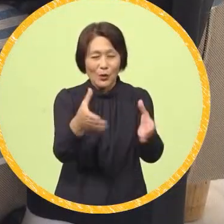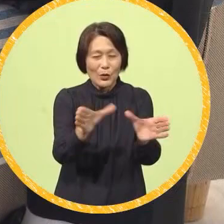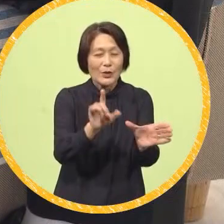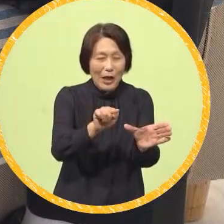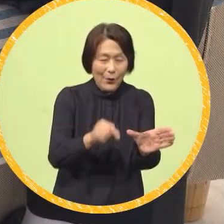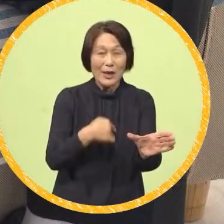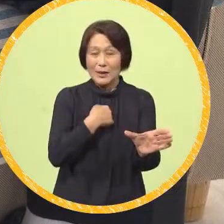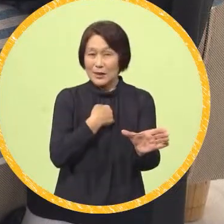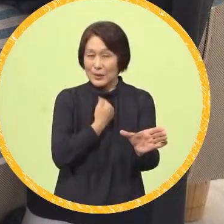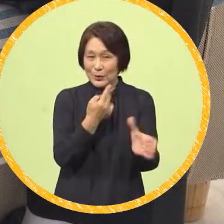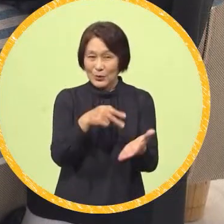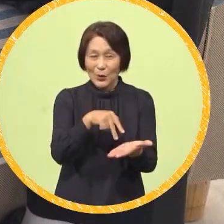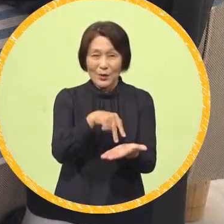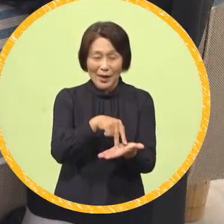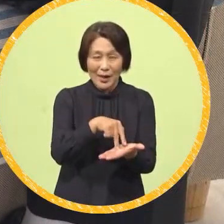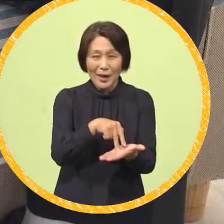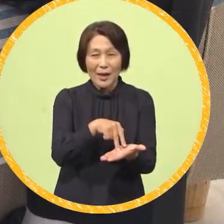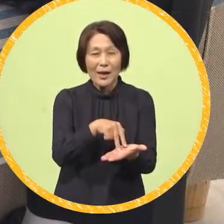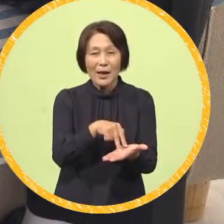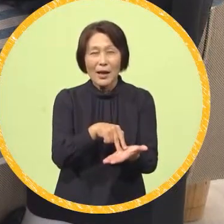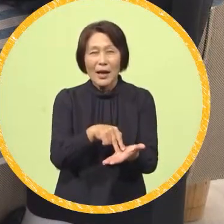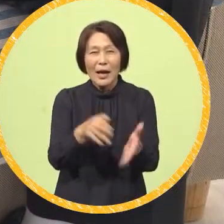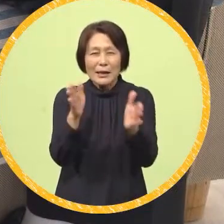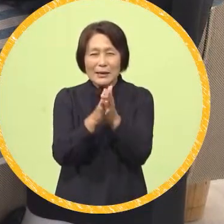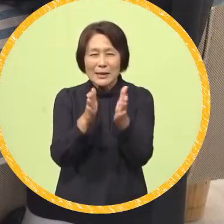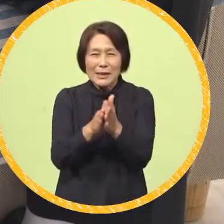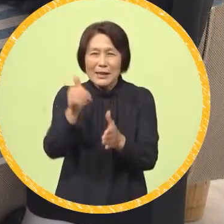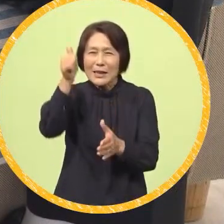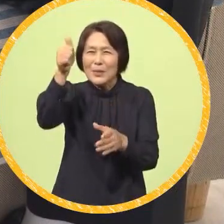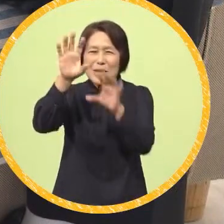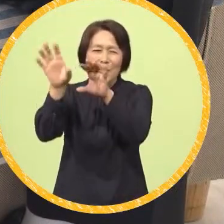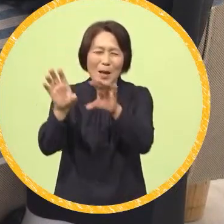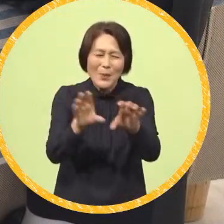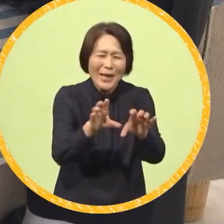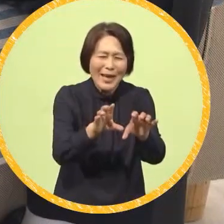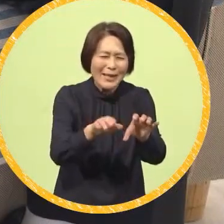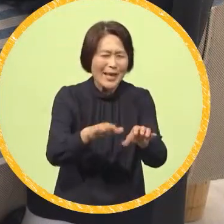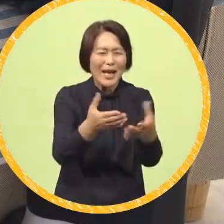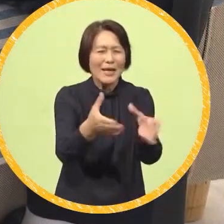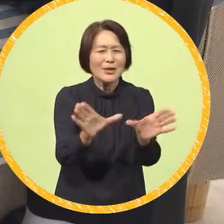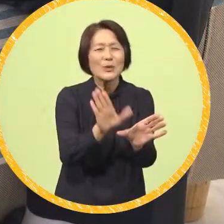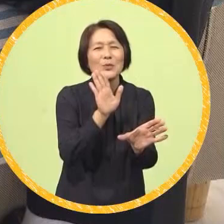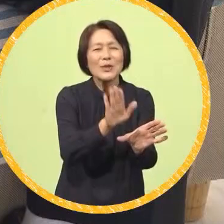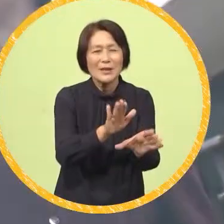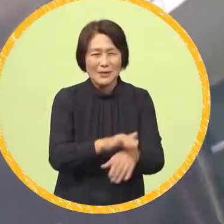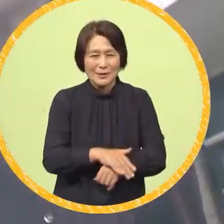って本当に神様のような本当にそういう存在ですね。